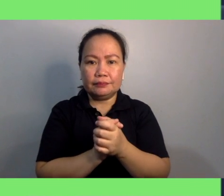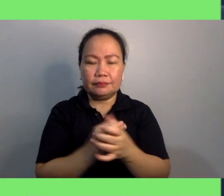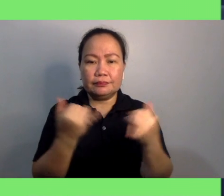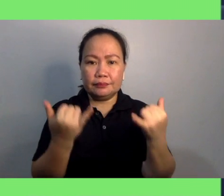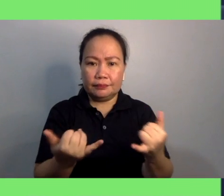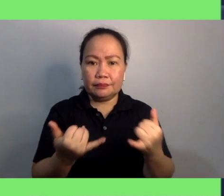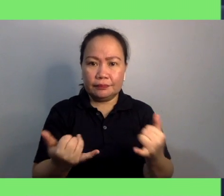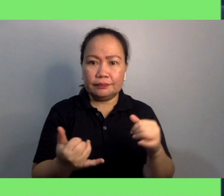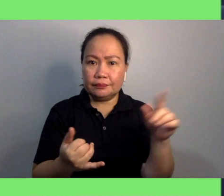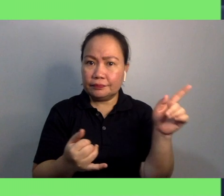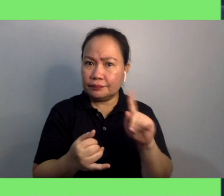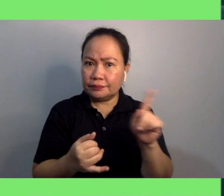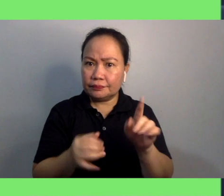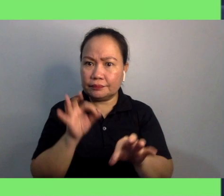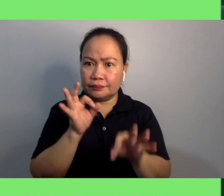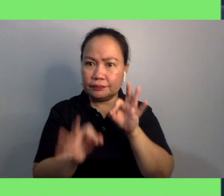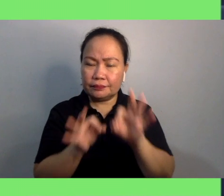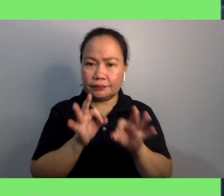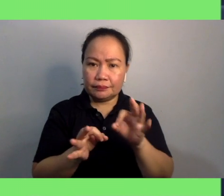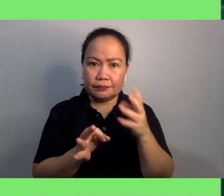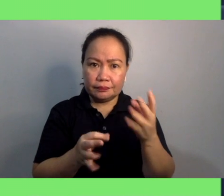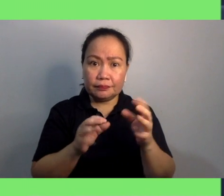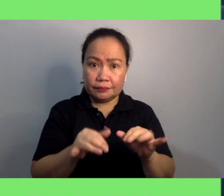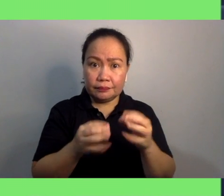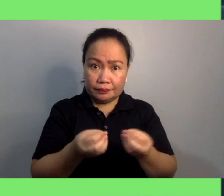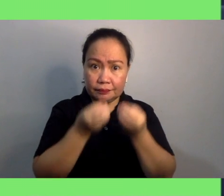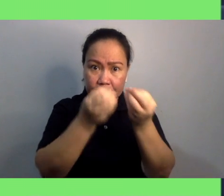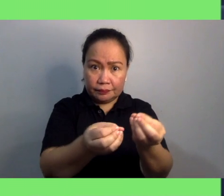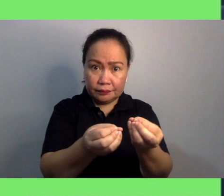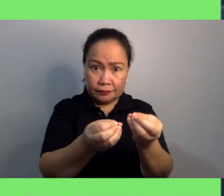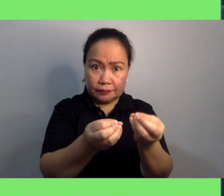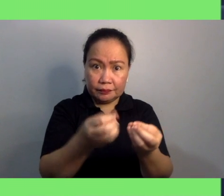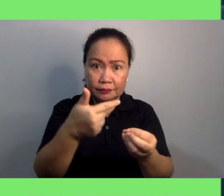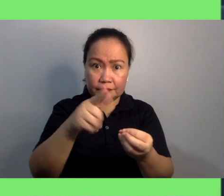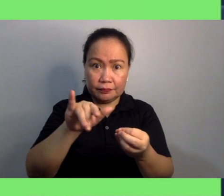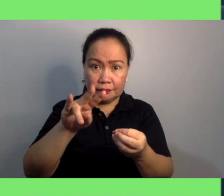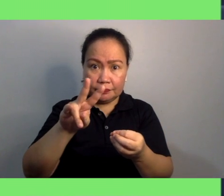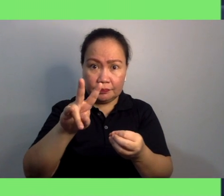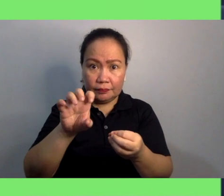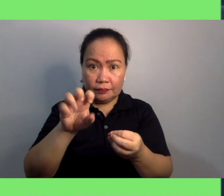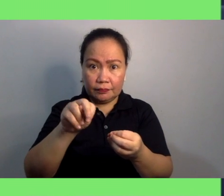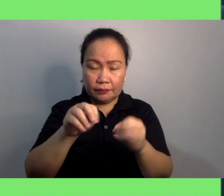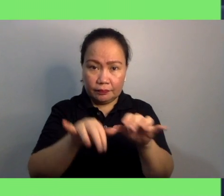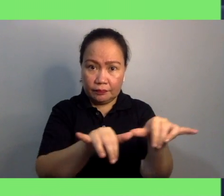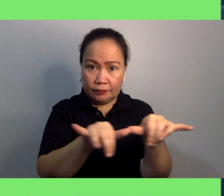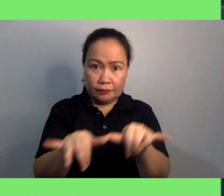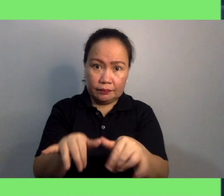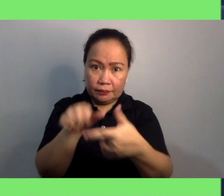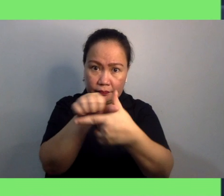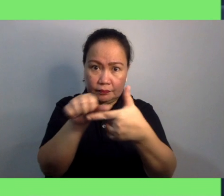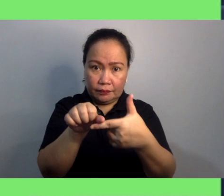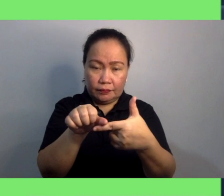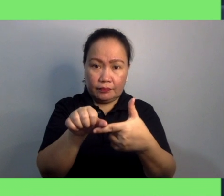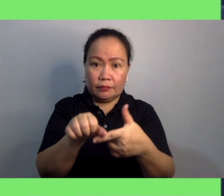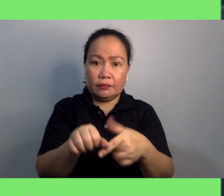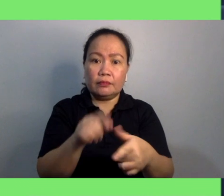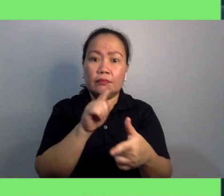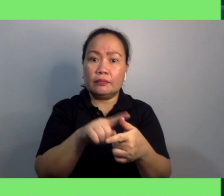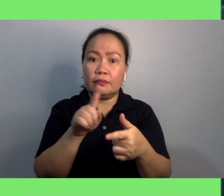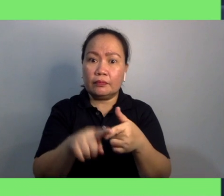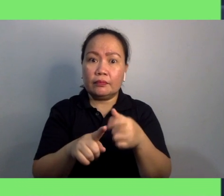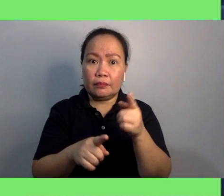Now, what if given yung measure ng angle, so ang gagawin naman natin is kayo